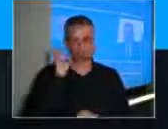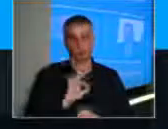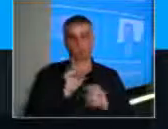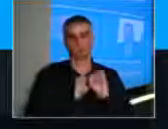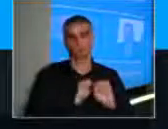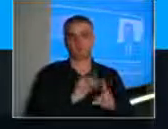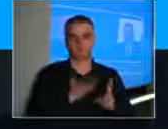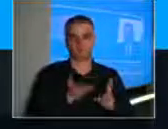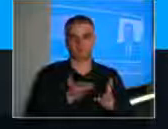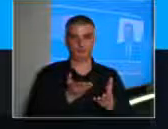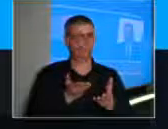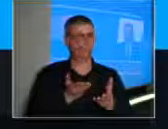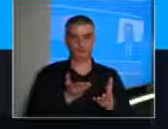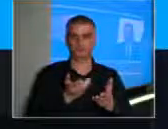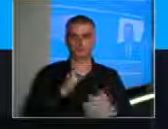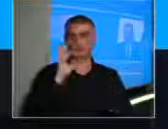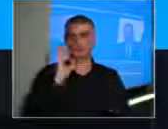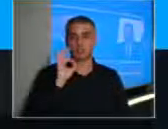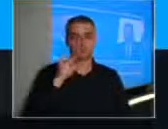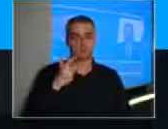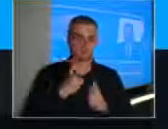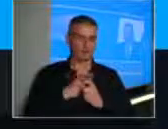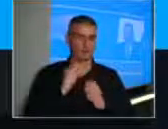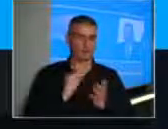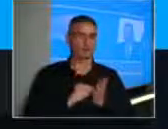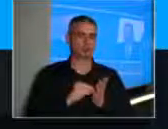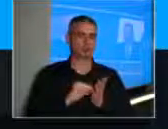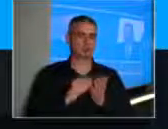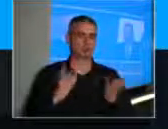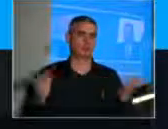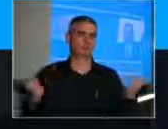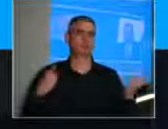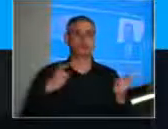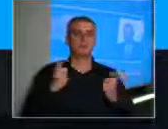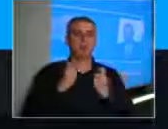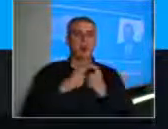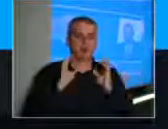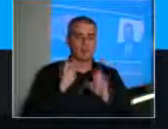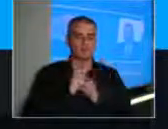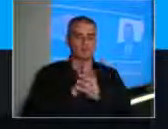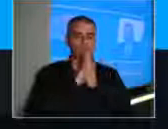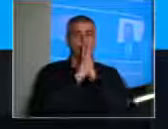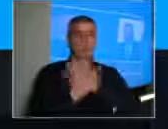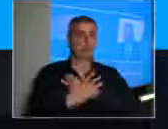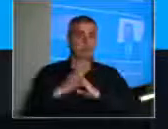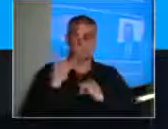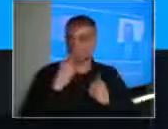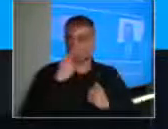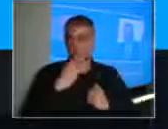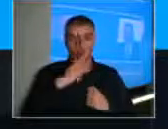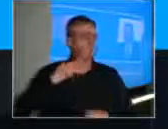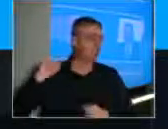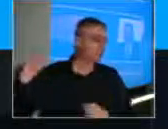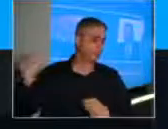בבייסיק. לא, שעס, מפלגה של צורך, מזל, זו מפלגה שבאמת עשתה מהפכות, אם היום את רואה